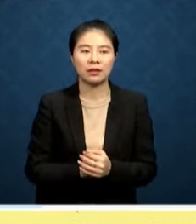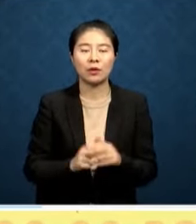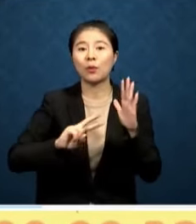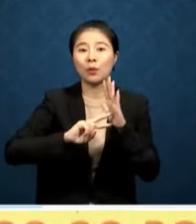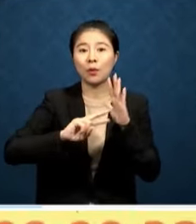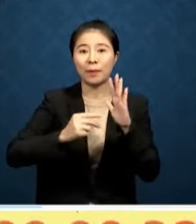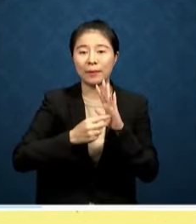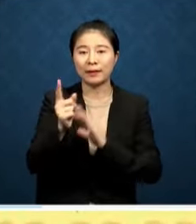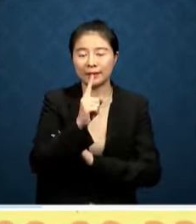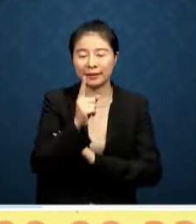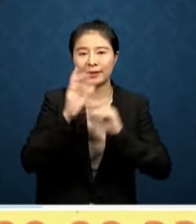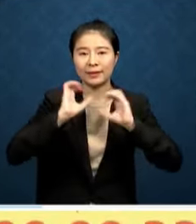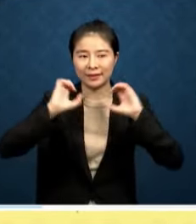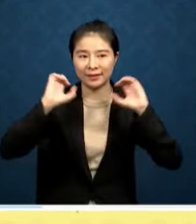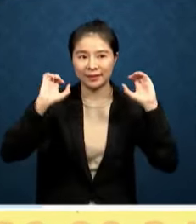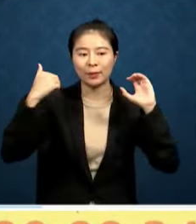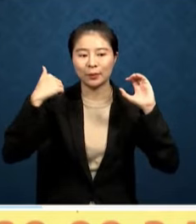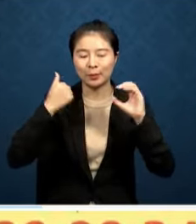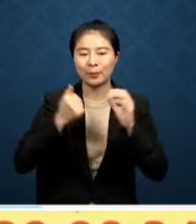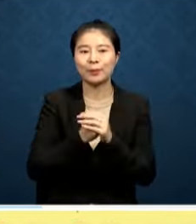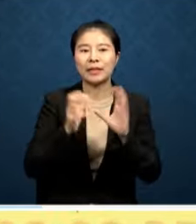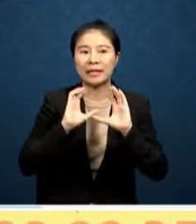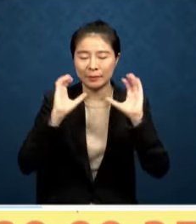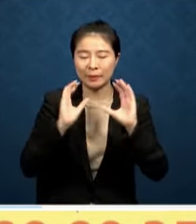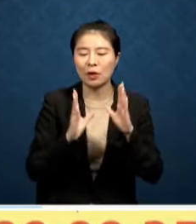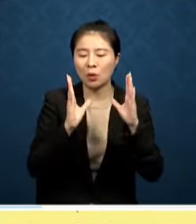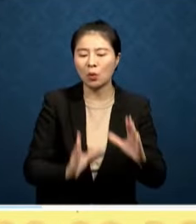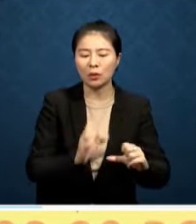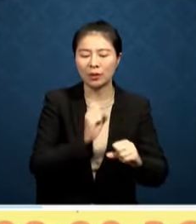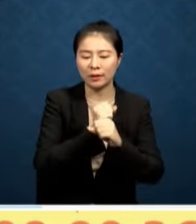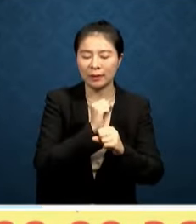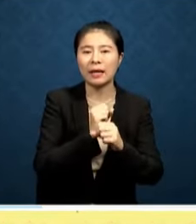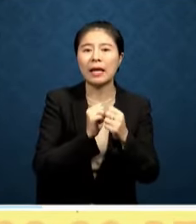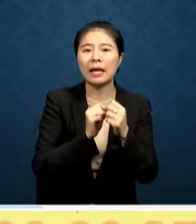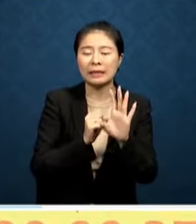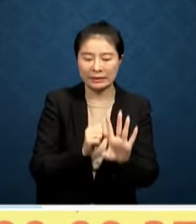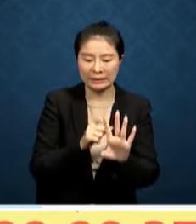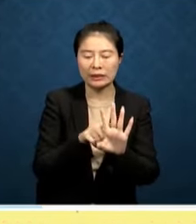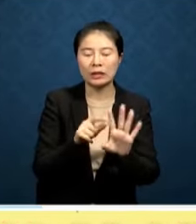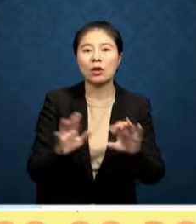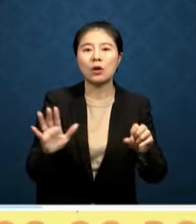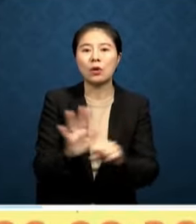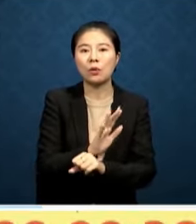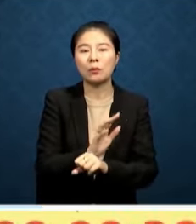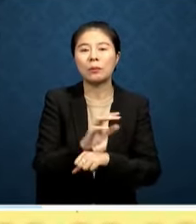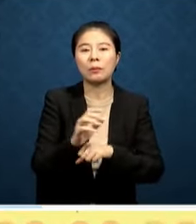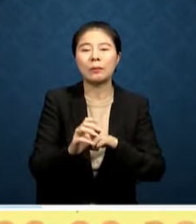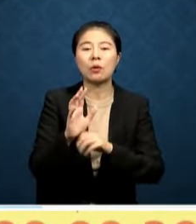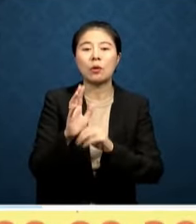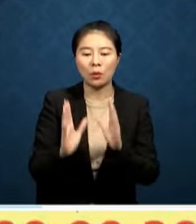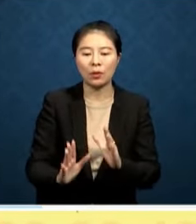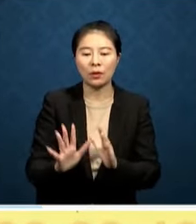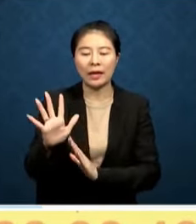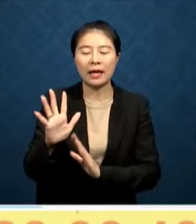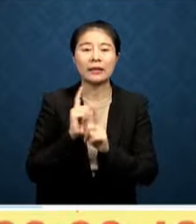ท่ากับภาครัฐเรามีสัดส่วนเพียง4คนไม่ได้ครบ5คนตามเจตนารมณ์ของกฎหม